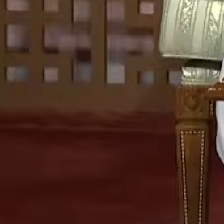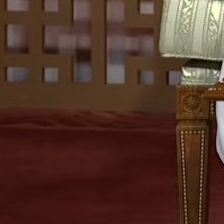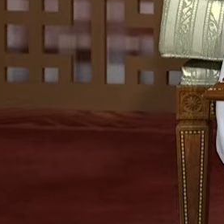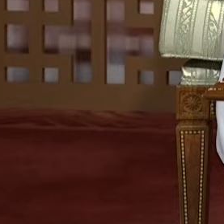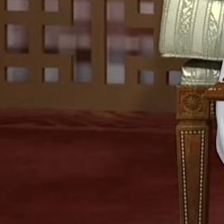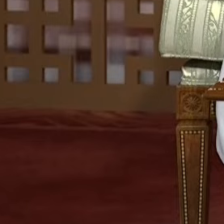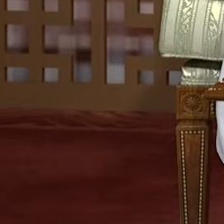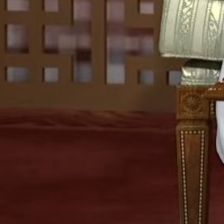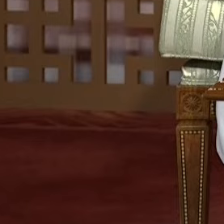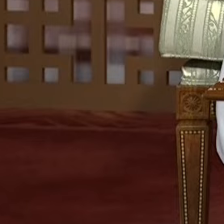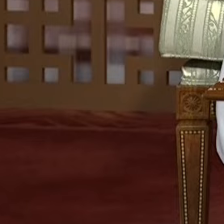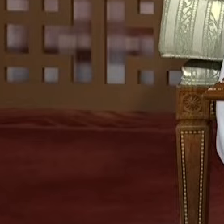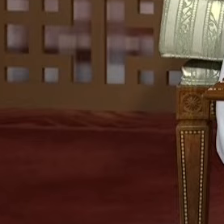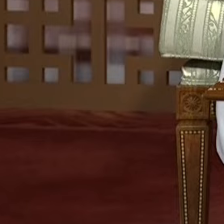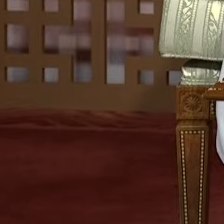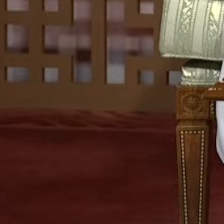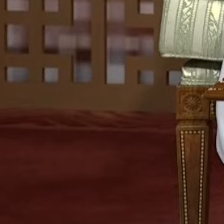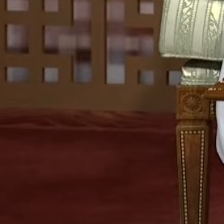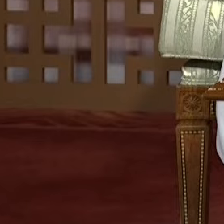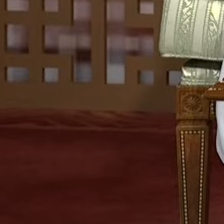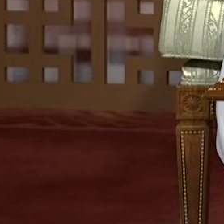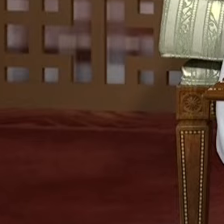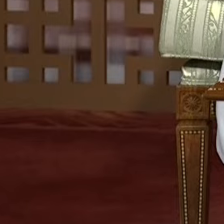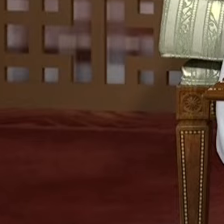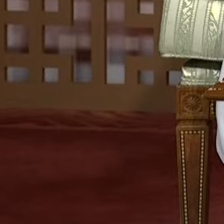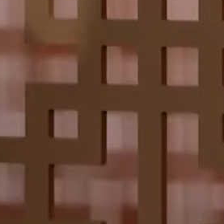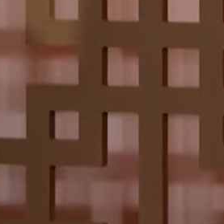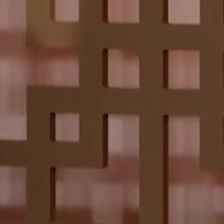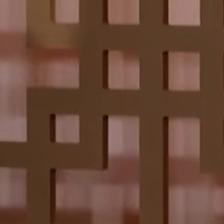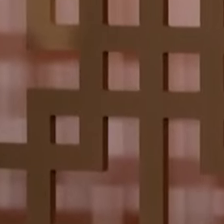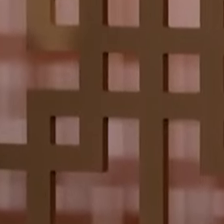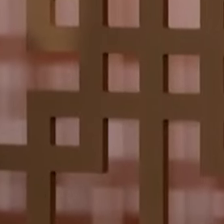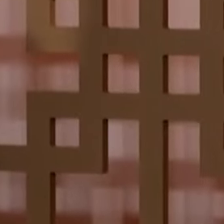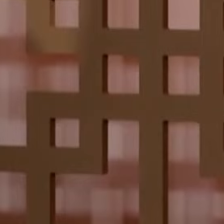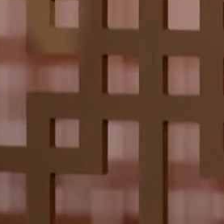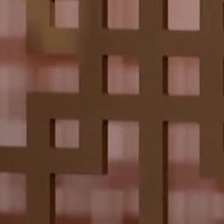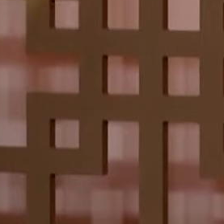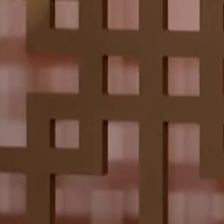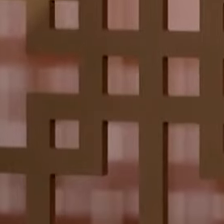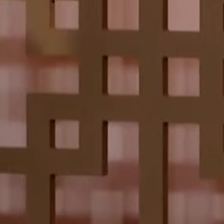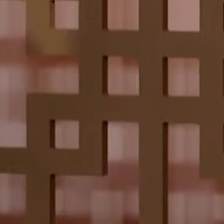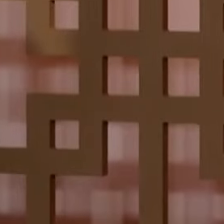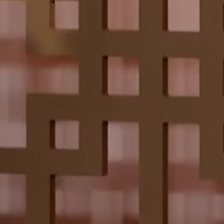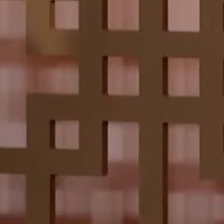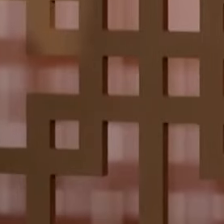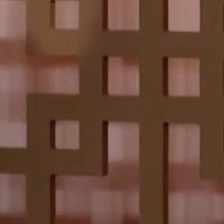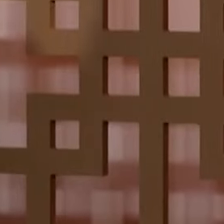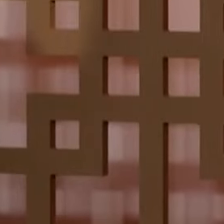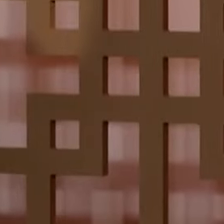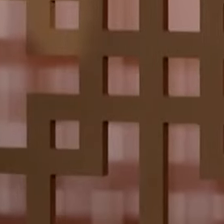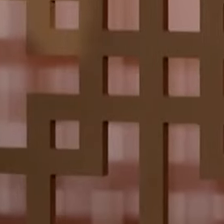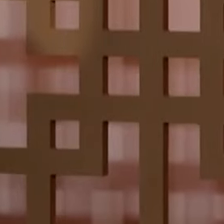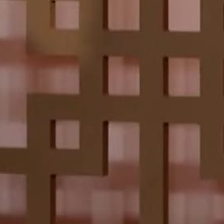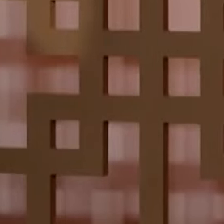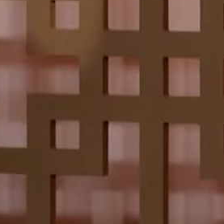فضيلة الشيخ، لنا إخوان في الأرض المقدسة في غزة وفلسطين، كنا على تواصل معهم لكن